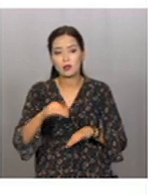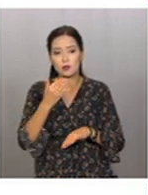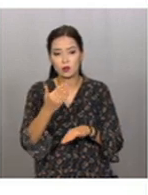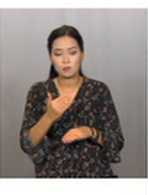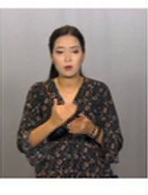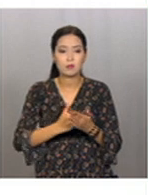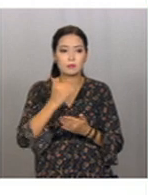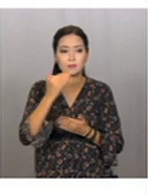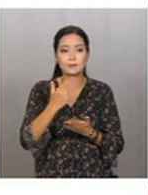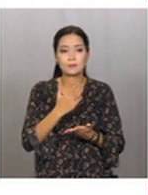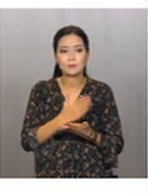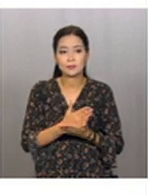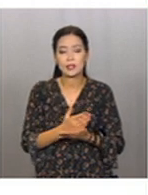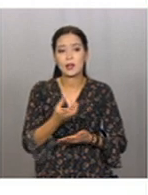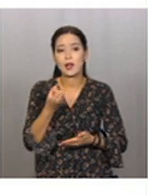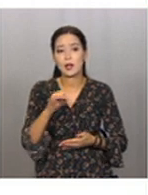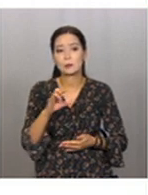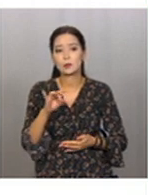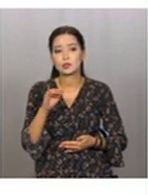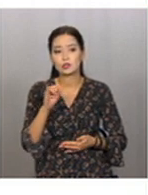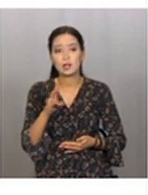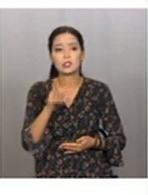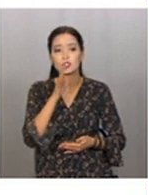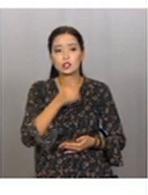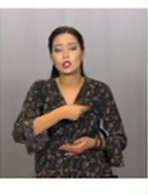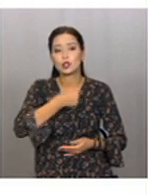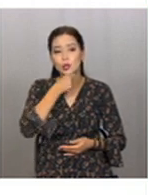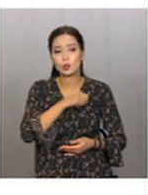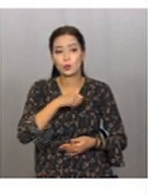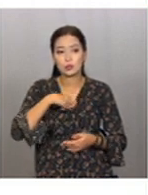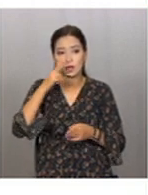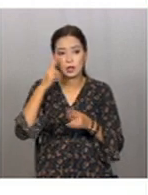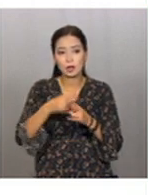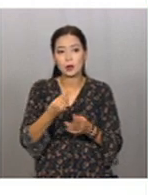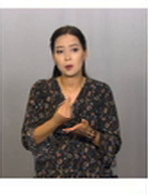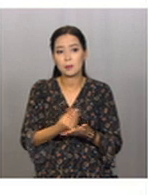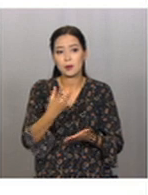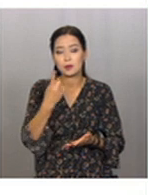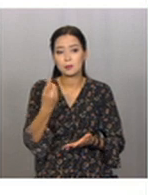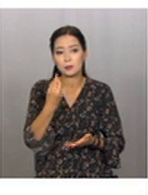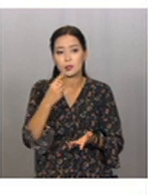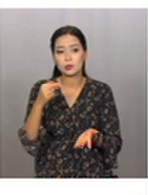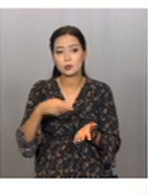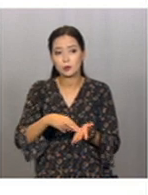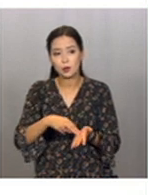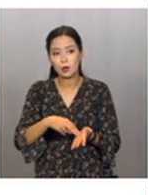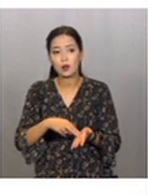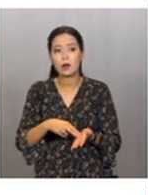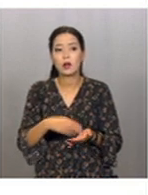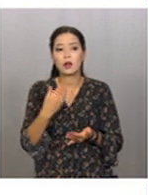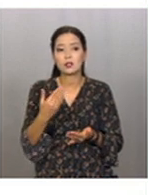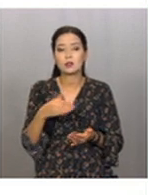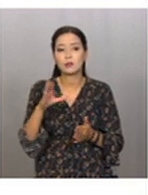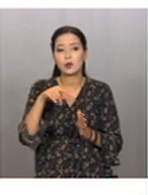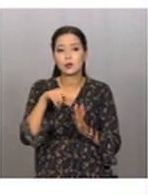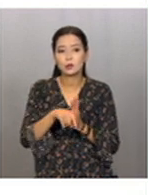айтқаны, «Әй Біржан, жасың үлкен өзің аға, қымбаттығым белгілі білсең баға, қамысты терең көлдің